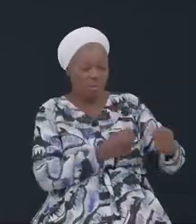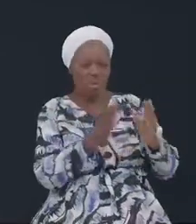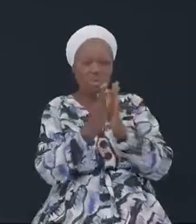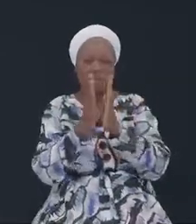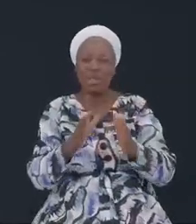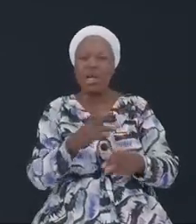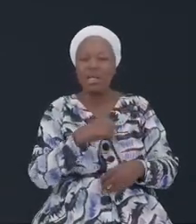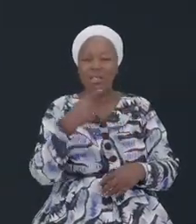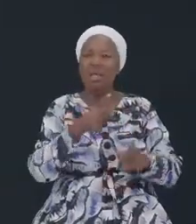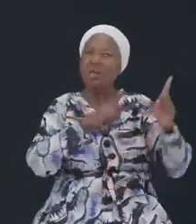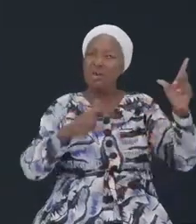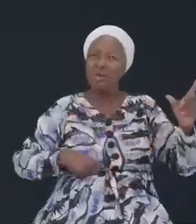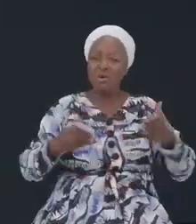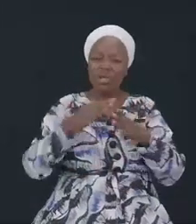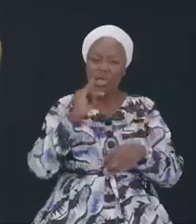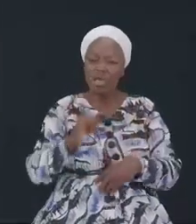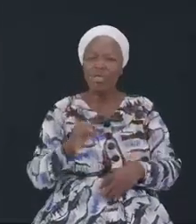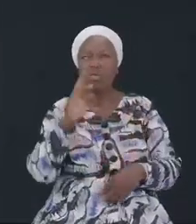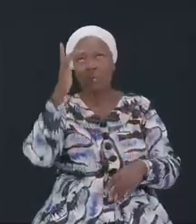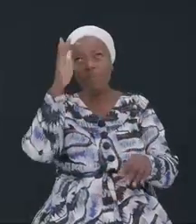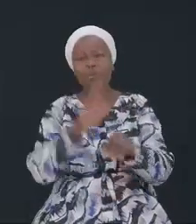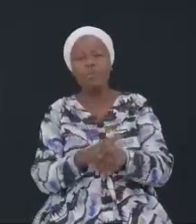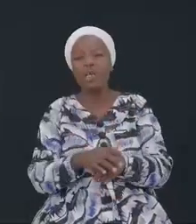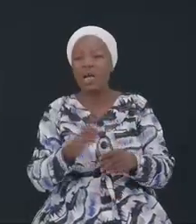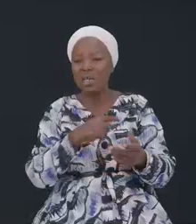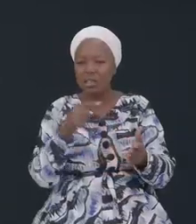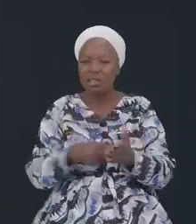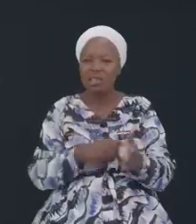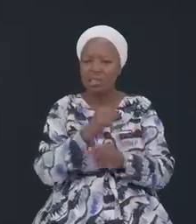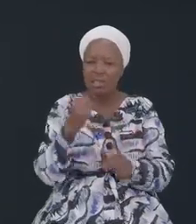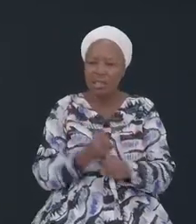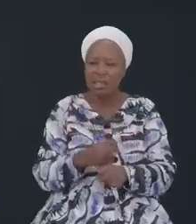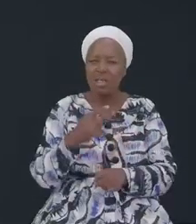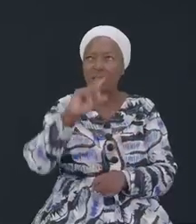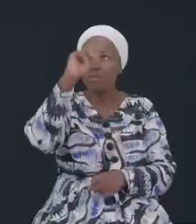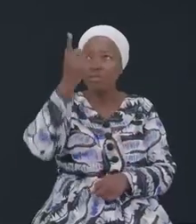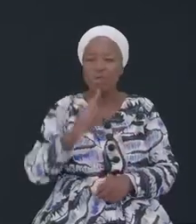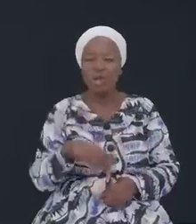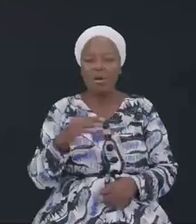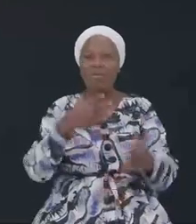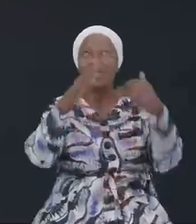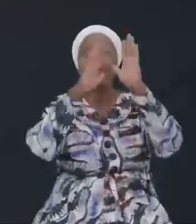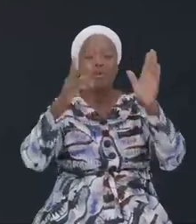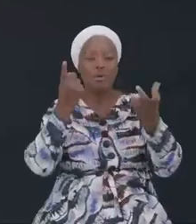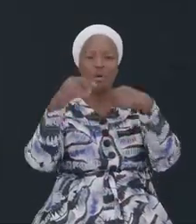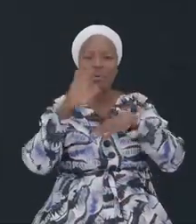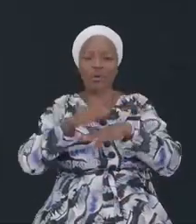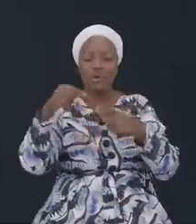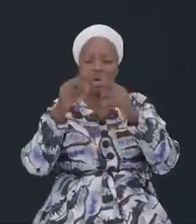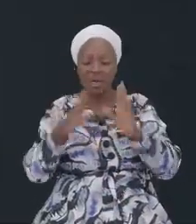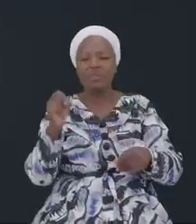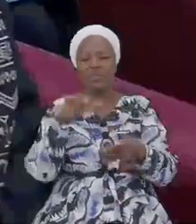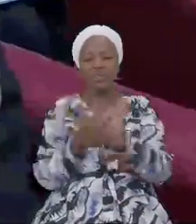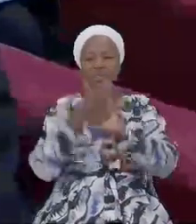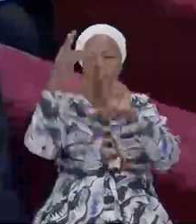Seigneur, voici ce que tu as promis. Et cette année, le tonnerre du ciel descendra sur tous tes ennemis